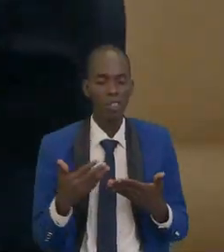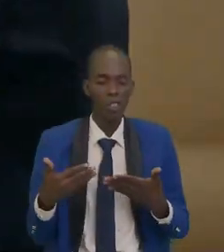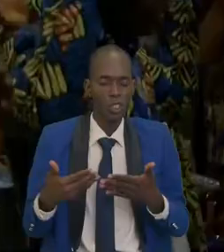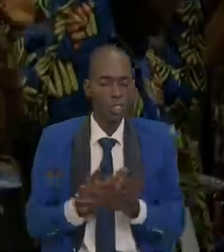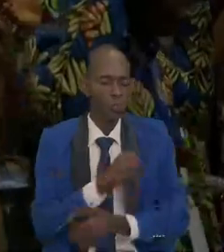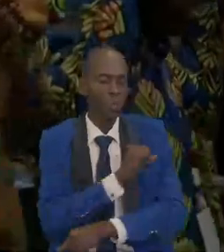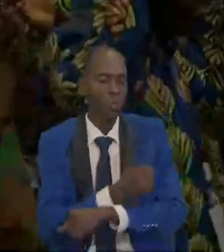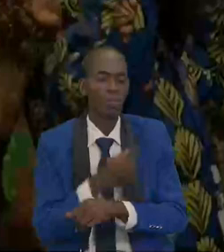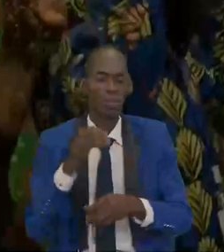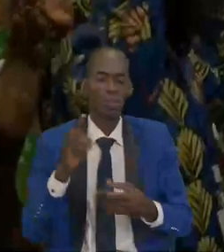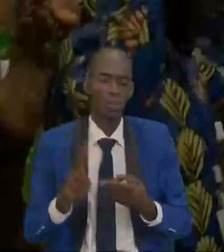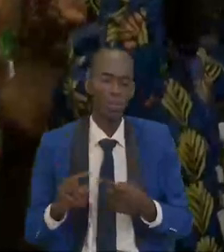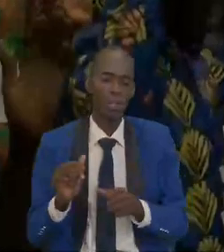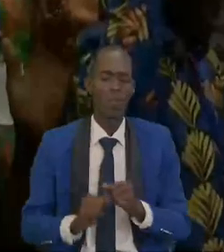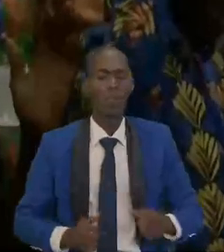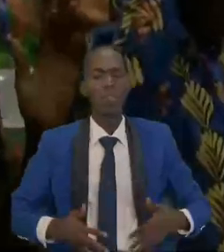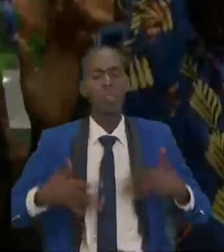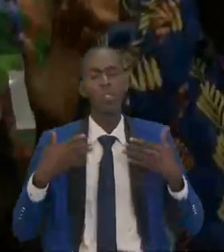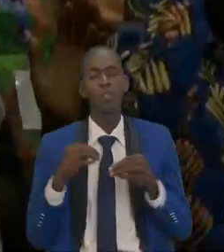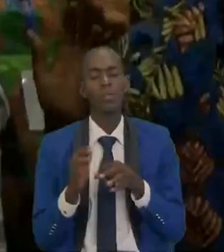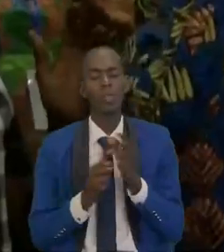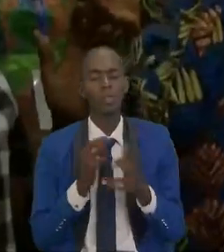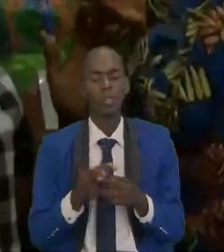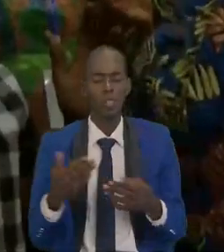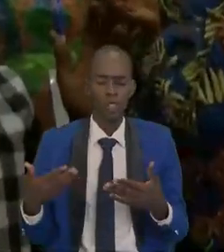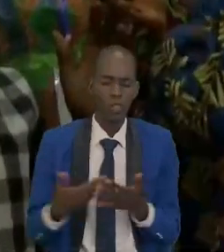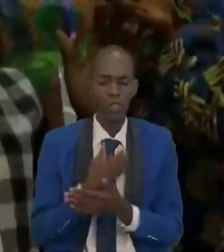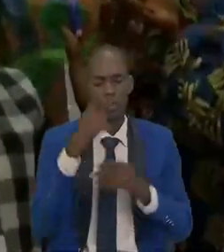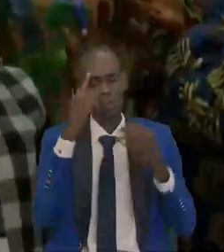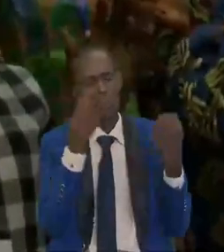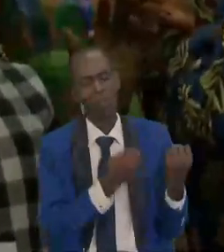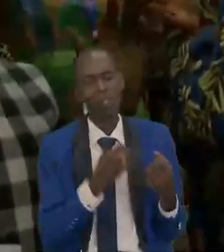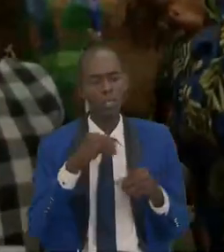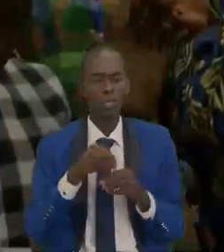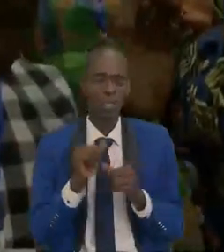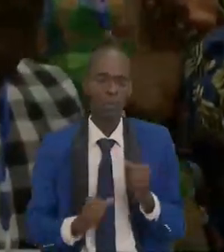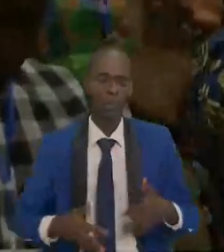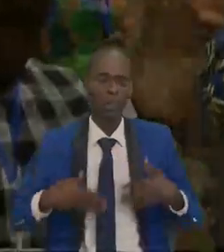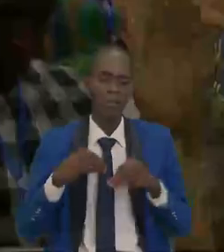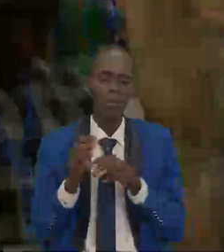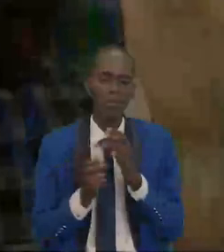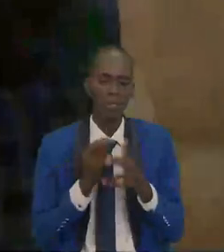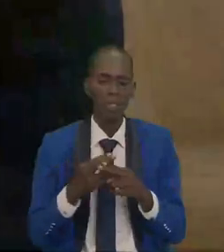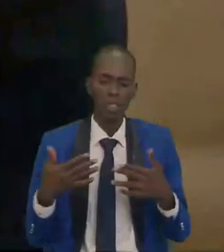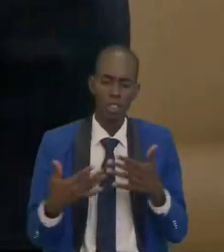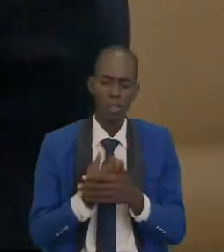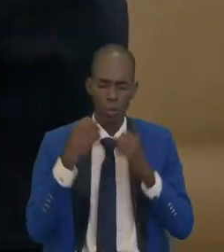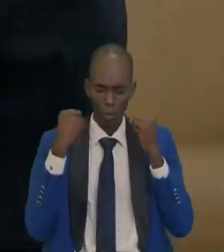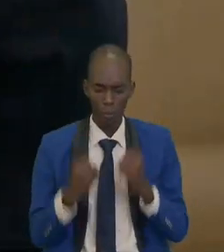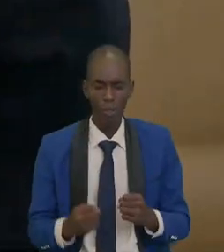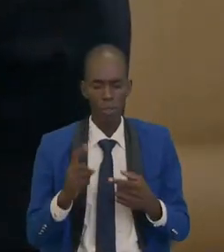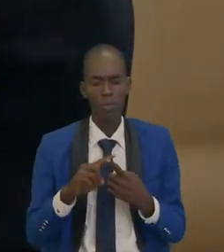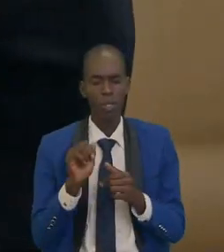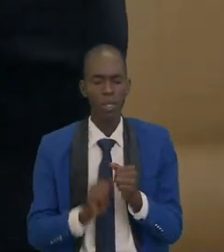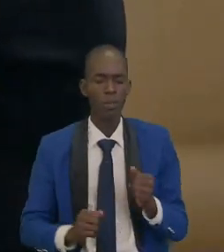Envoie une nouvelle force dans chaque vie. Une nouvelle foi dans chaque vie. Une nouvelle puissance dans